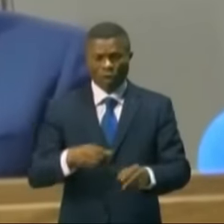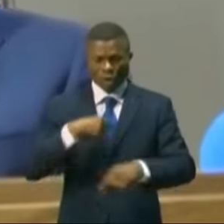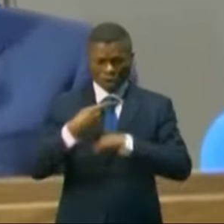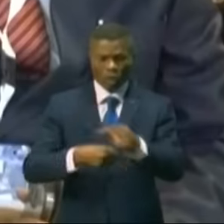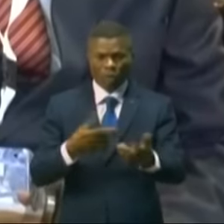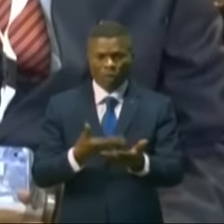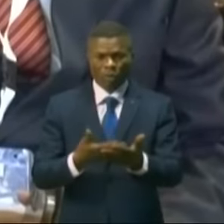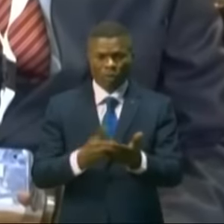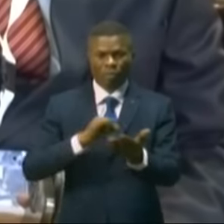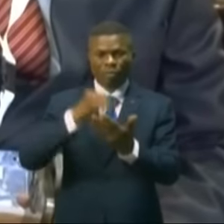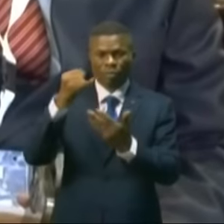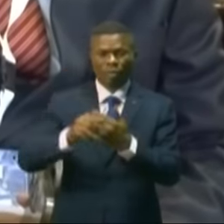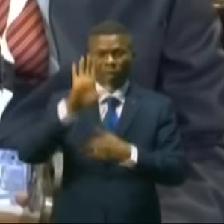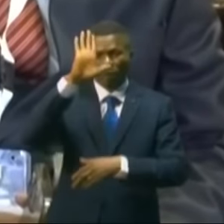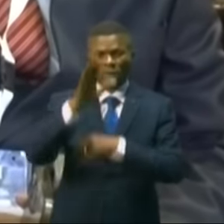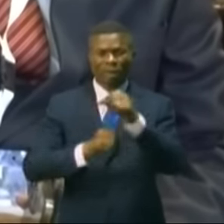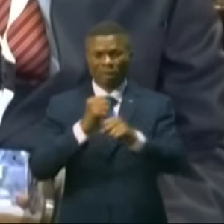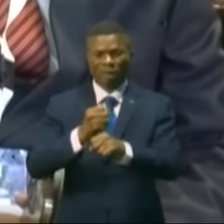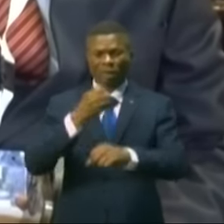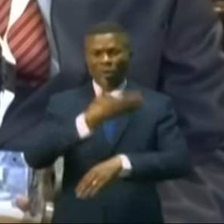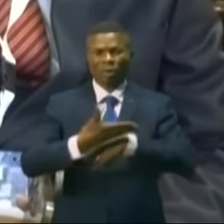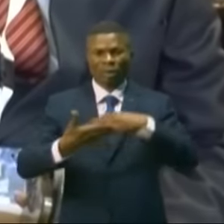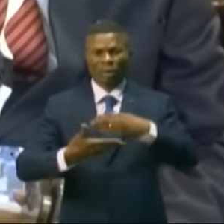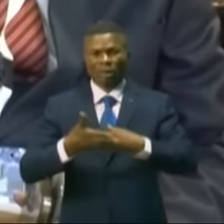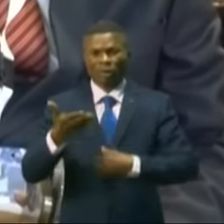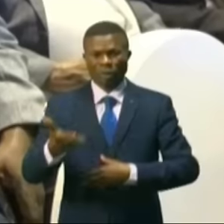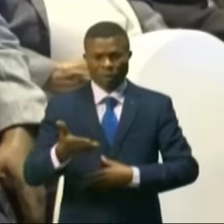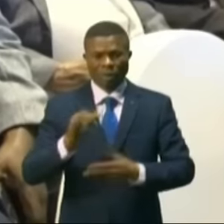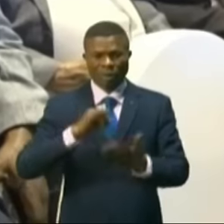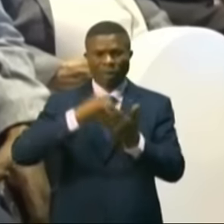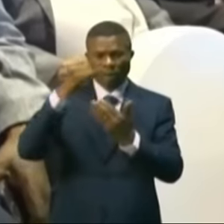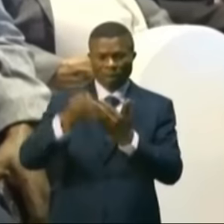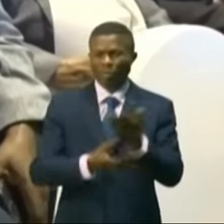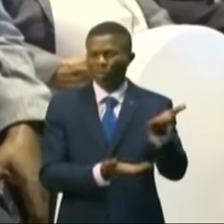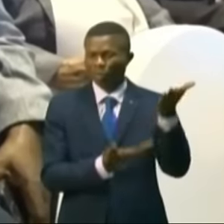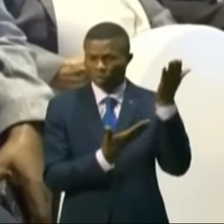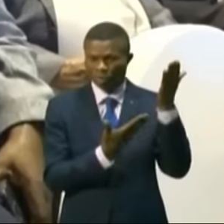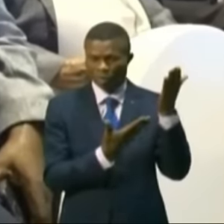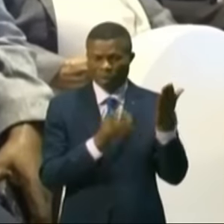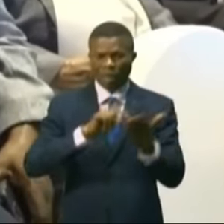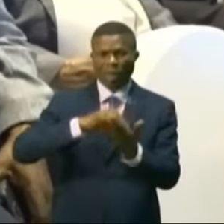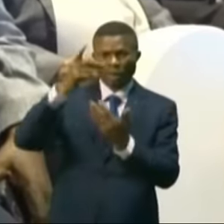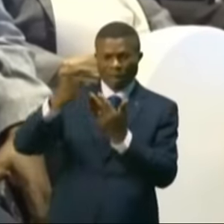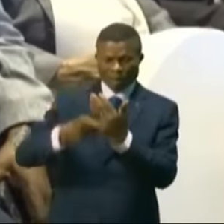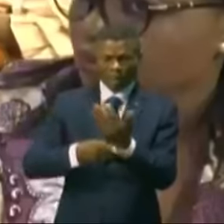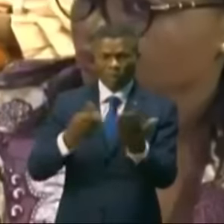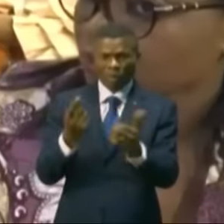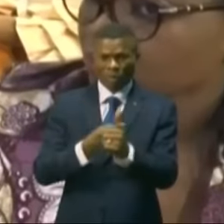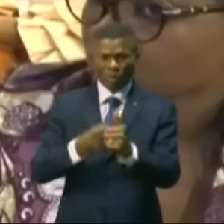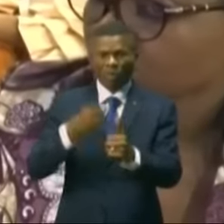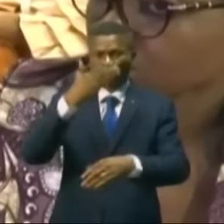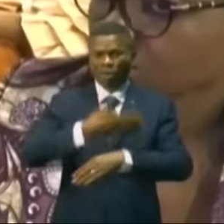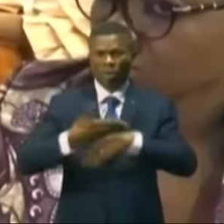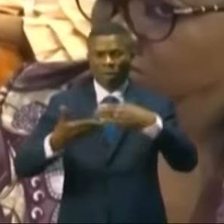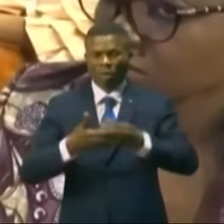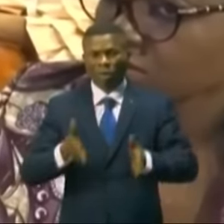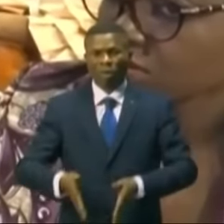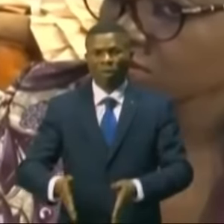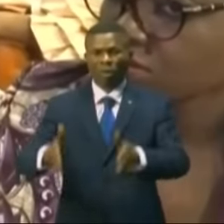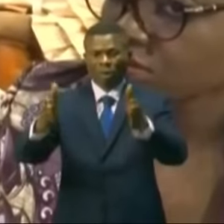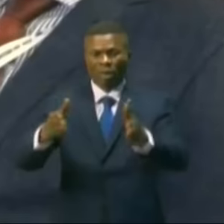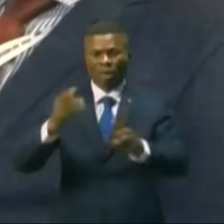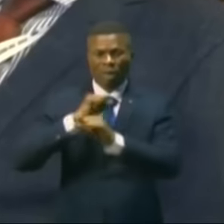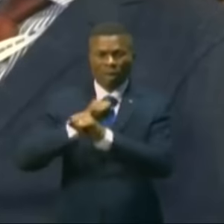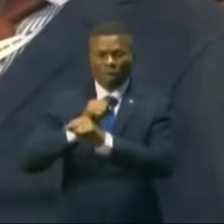du programme quinquennal des infrastructures. Les projets phares de ces programmes sont la construction routière pour assurer